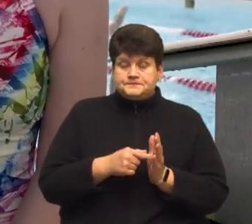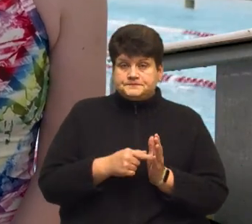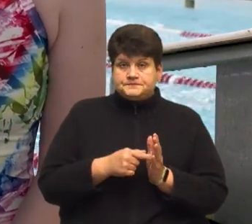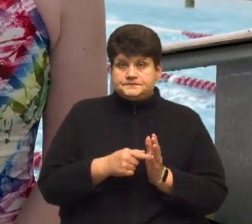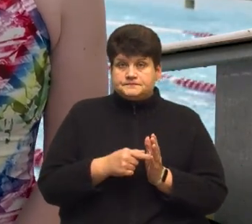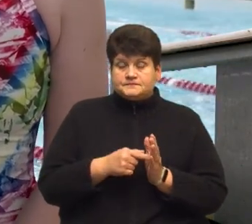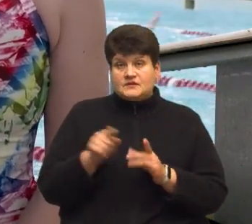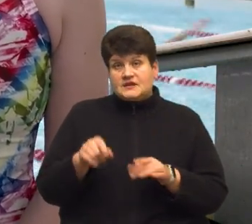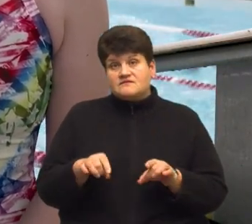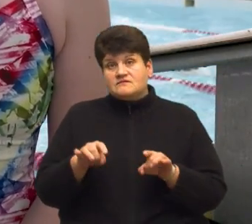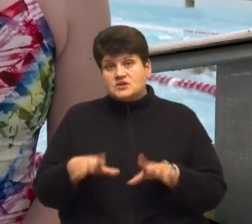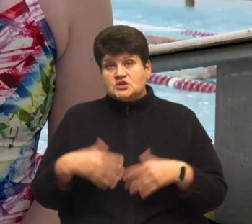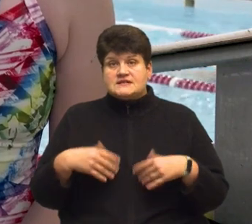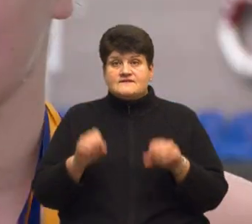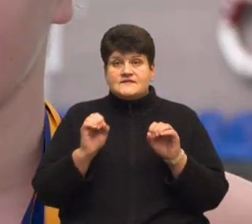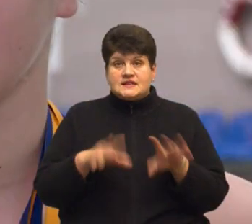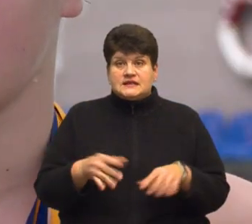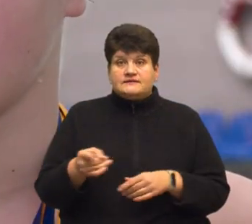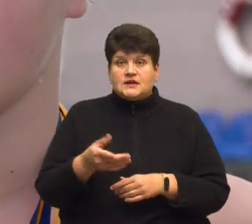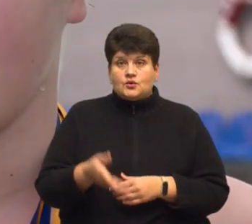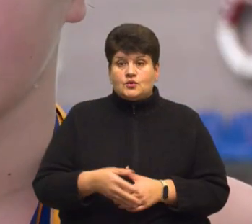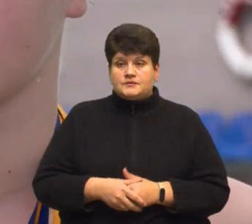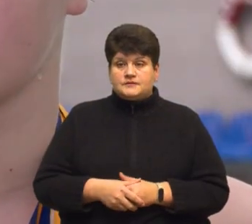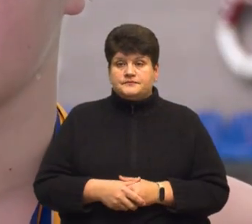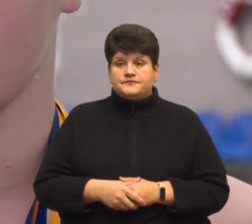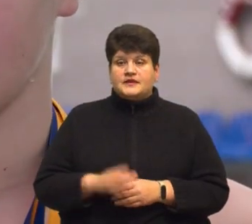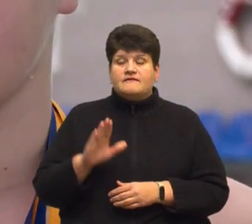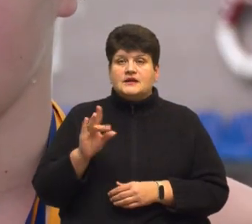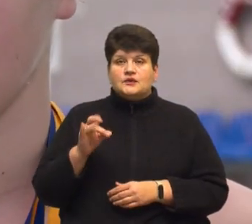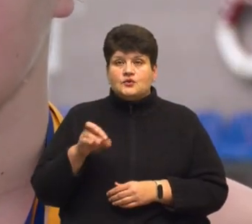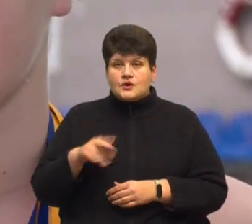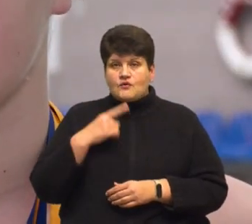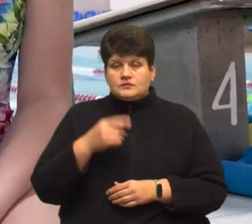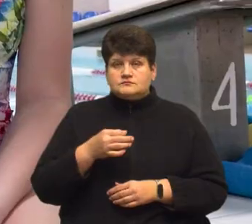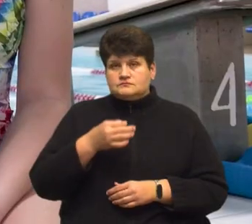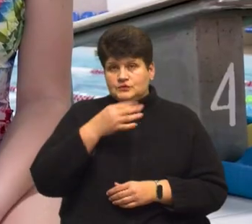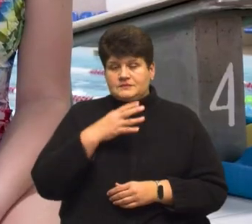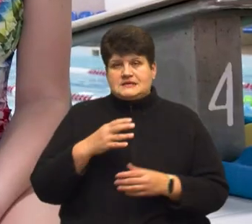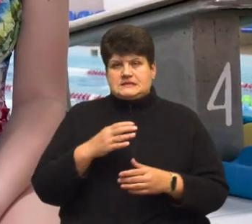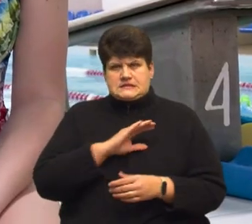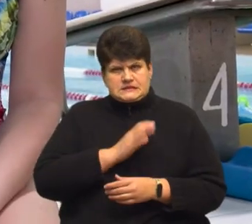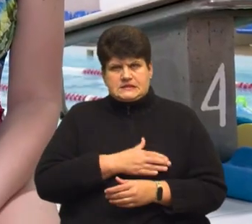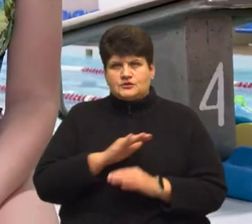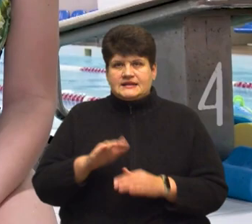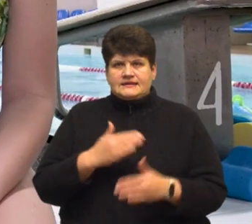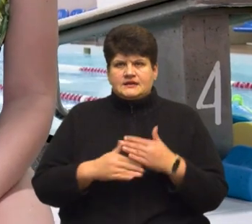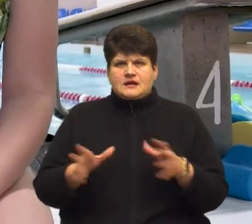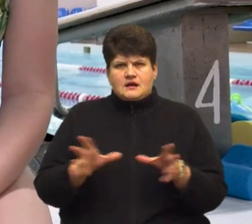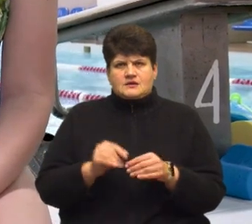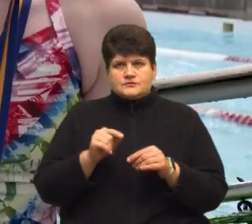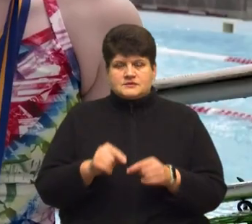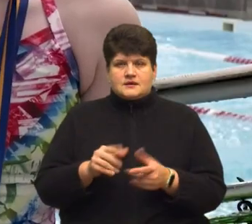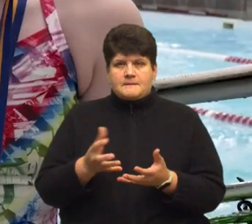вони вирішили віддати нас в Тернопіль Вікторія верих каже захоплюється силою дітей з інвалідністю які разом з нею брали участь у